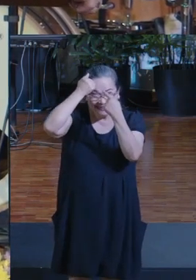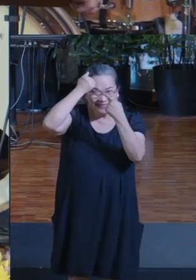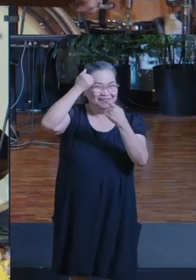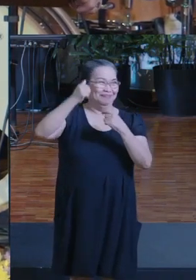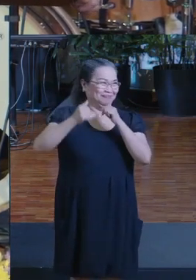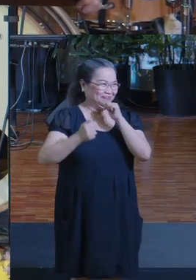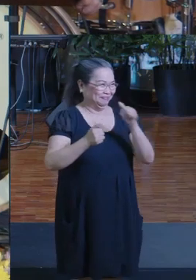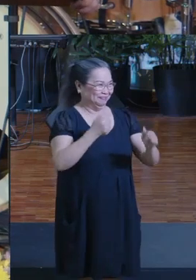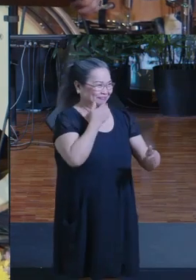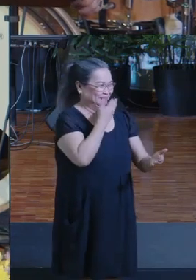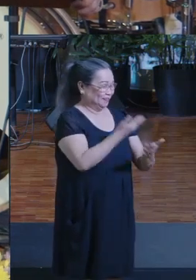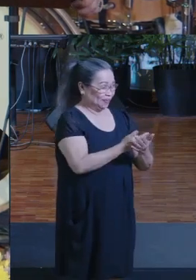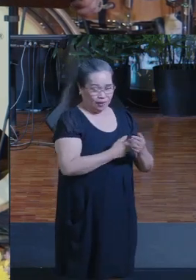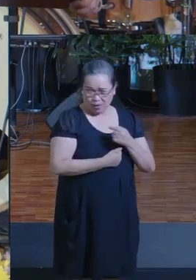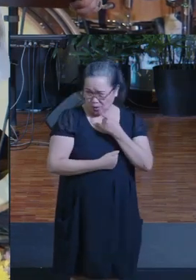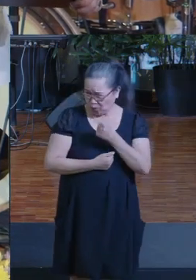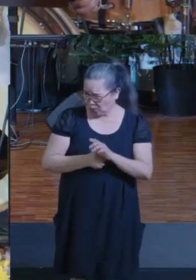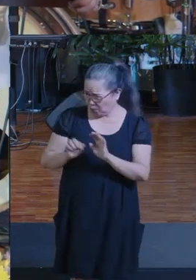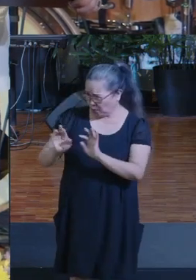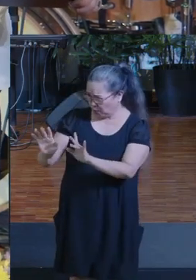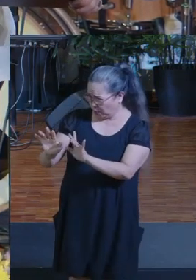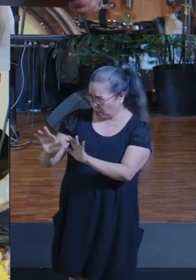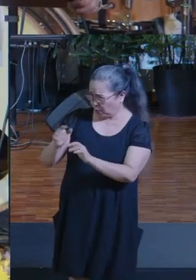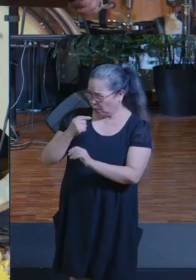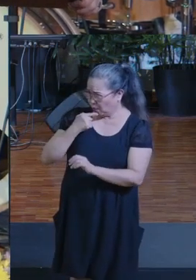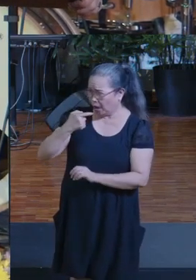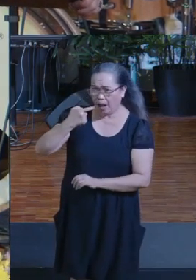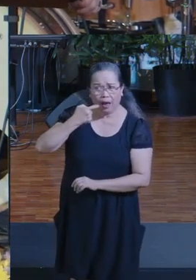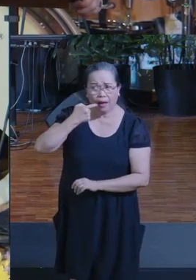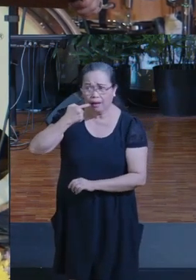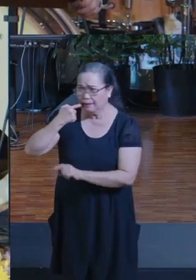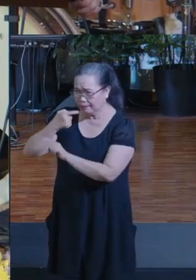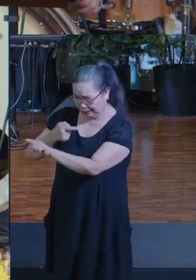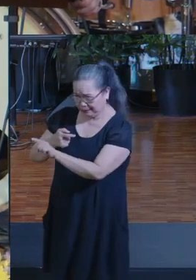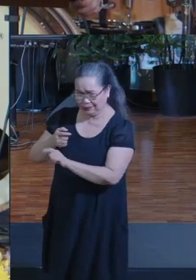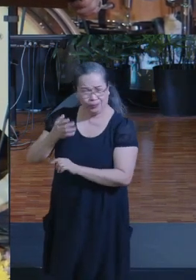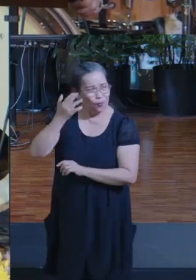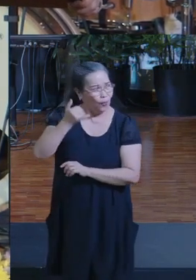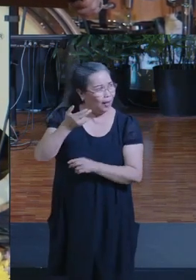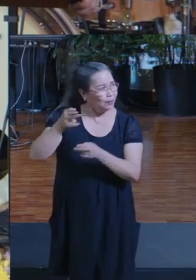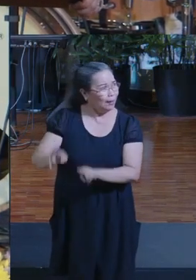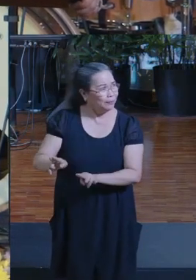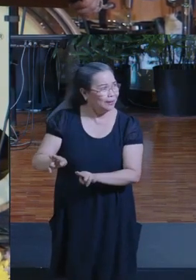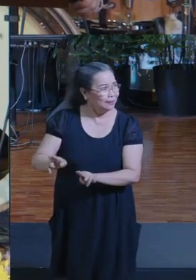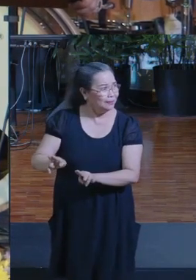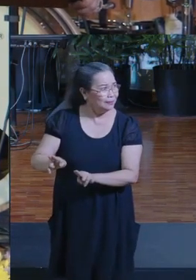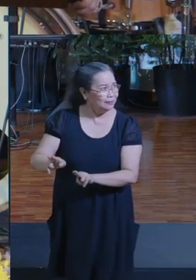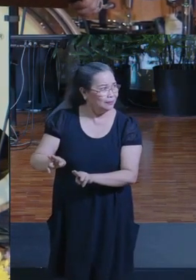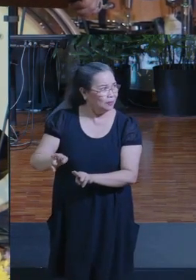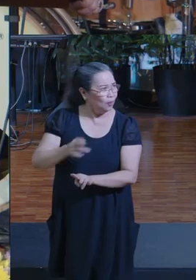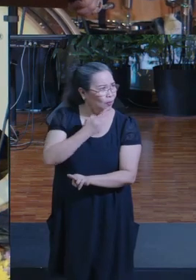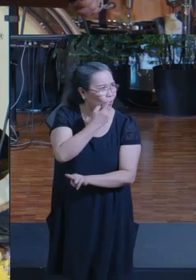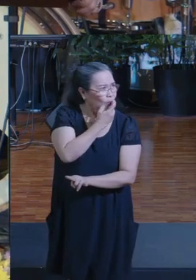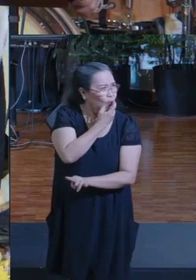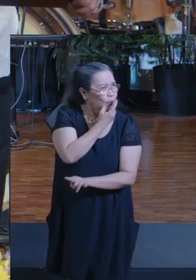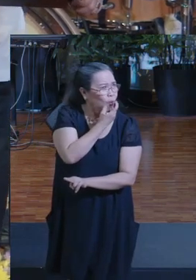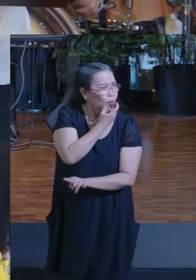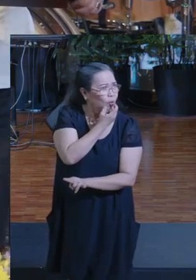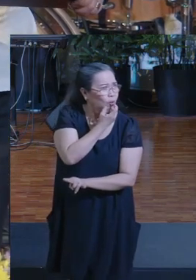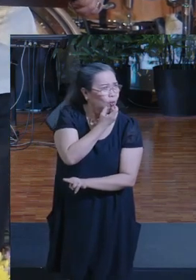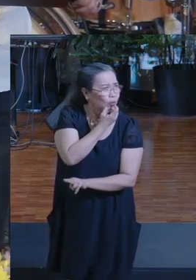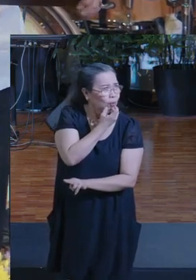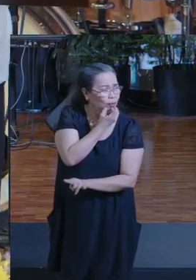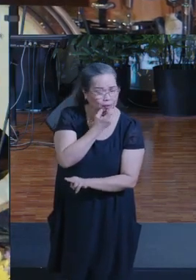sabi. Who has bewitched you? Sino ang gumayuma sa inyo? Kasi alam